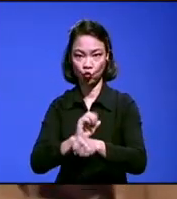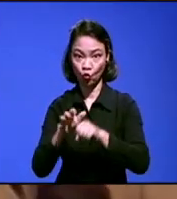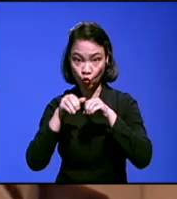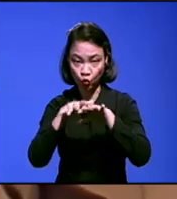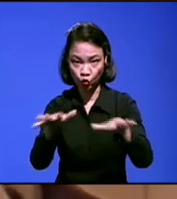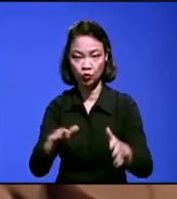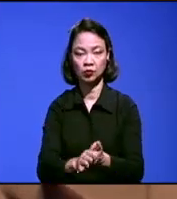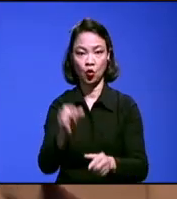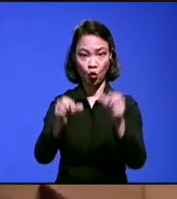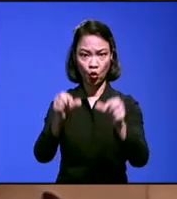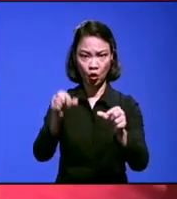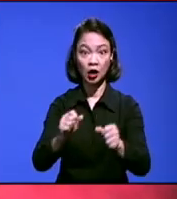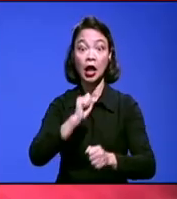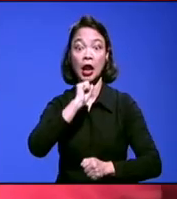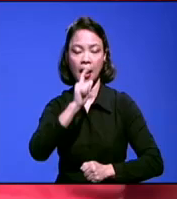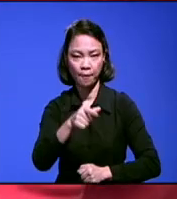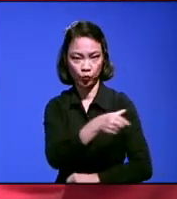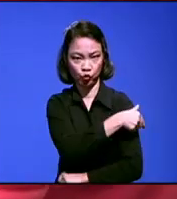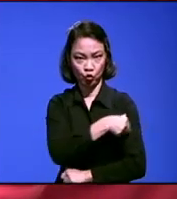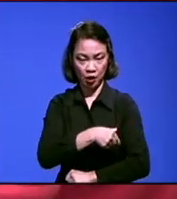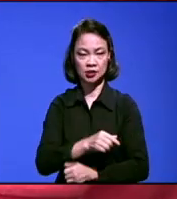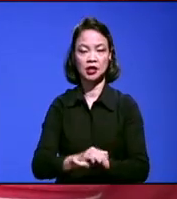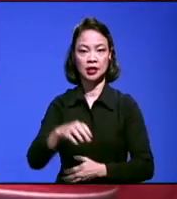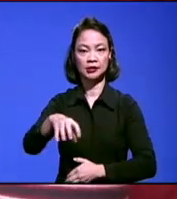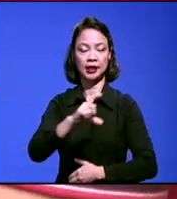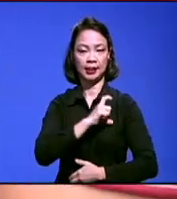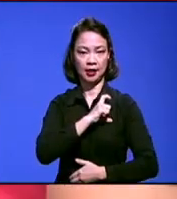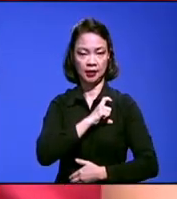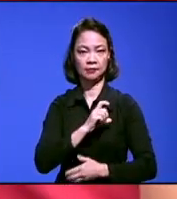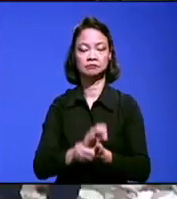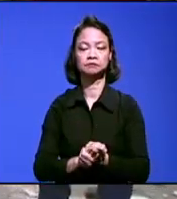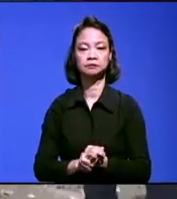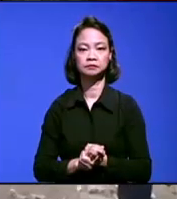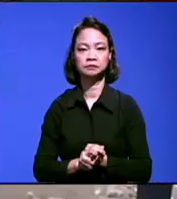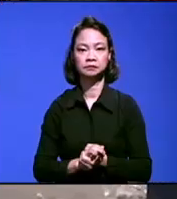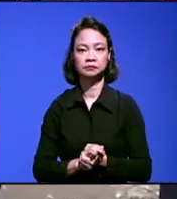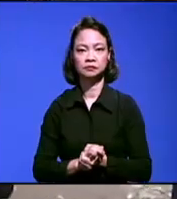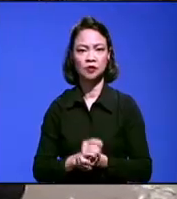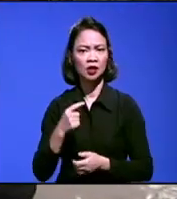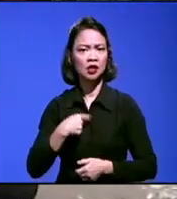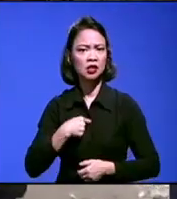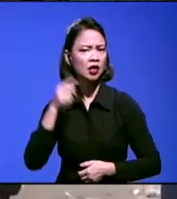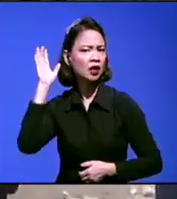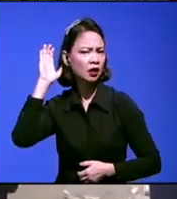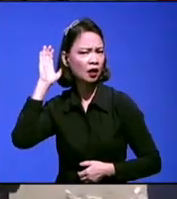pun kemudian berinisiatif melapor ke petugas kecamatan Medan Denai. Saya dengar tadi